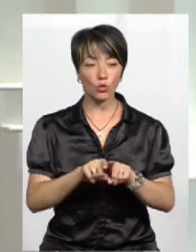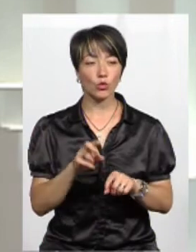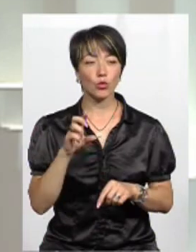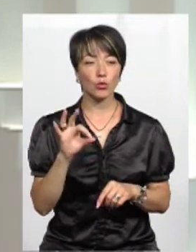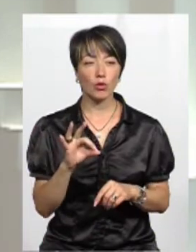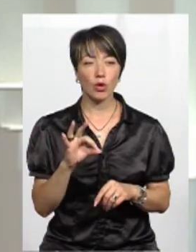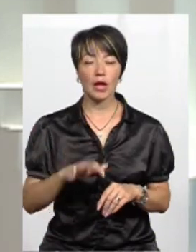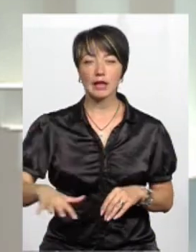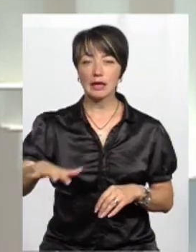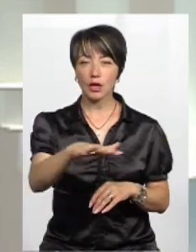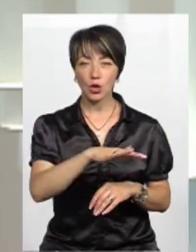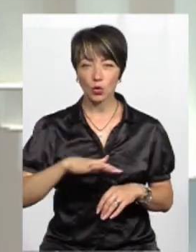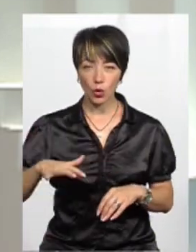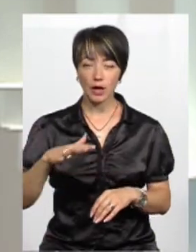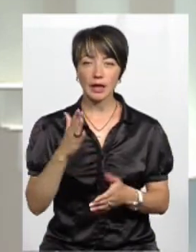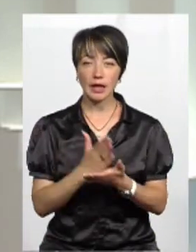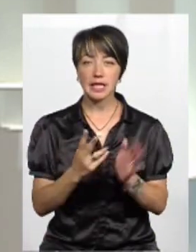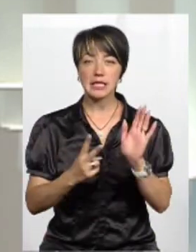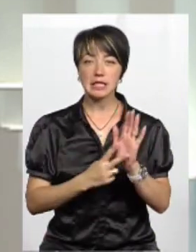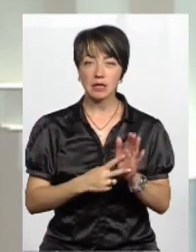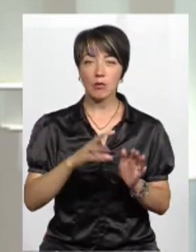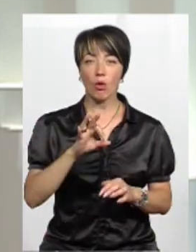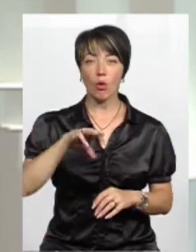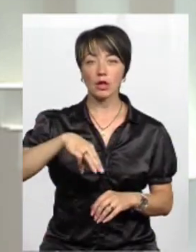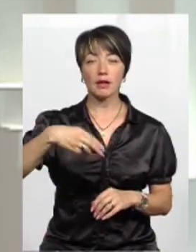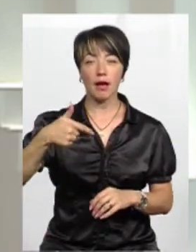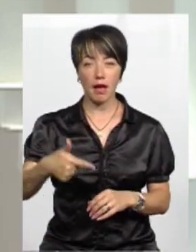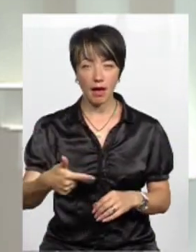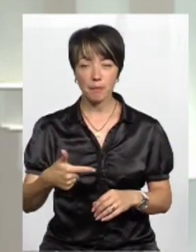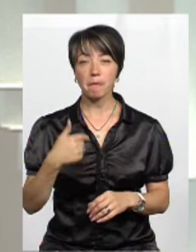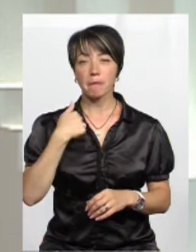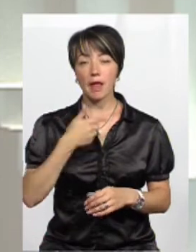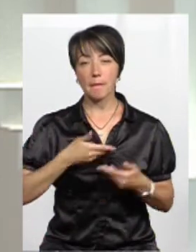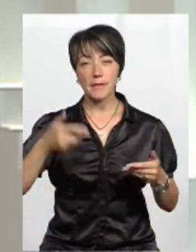що в території округу діє 7 територіальних об'єднаних громад, а ми